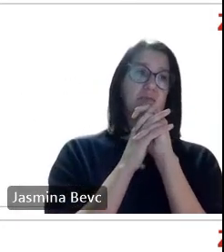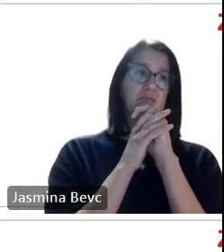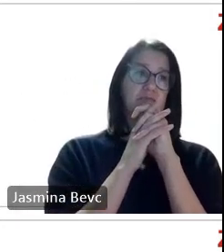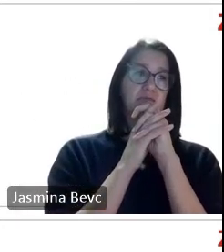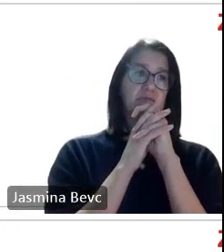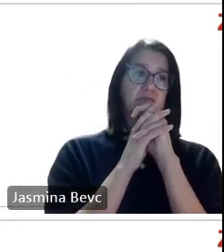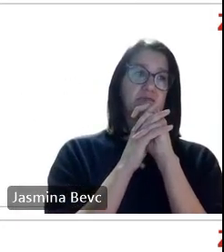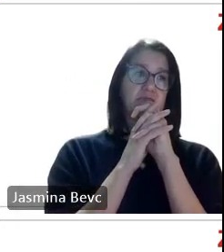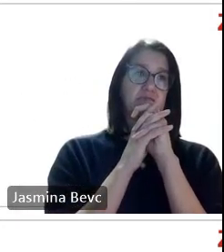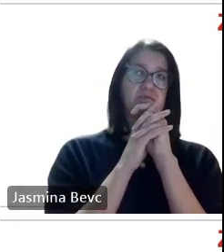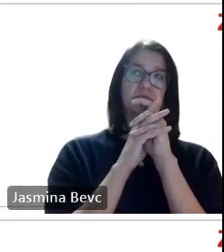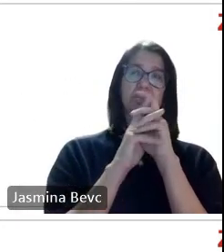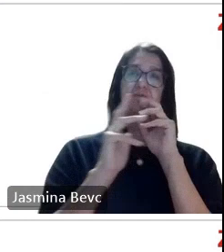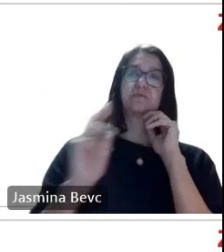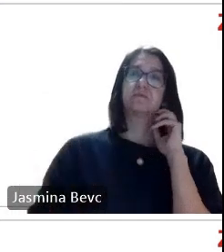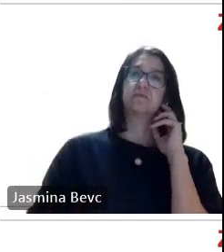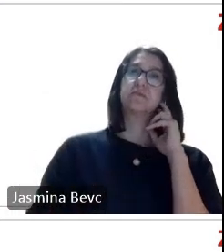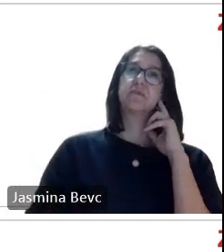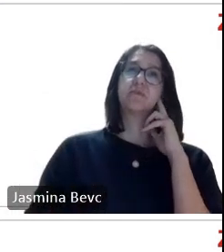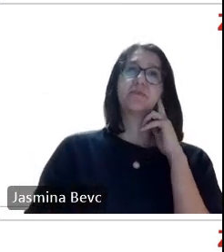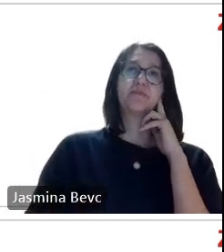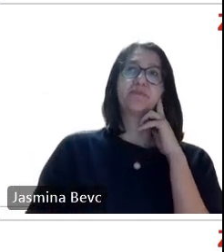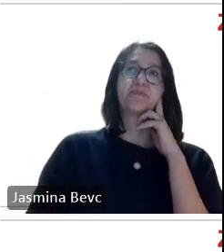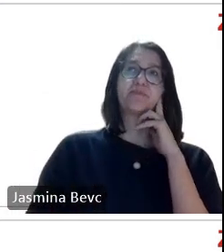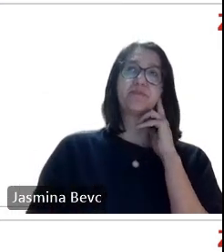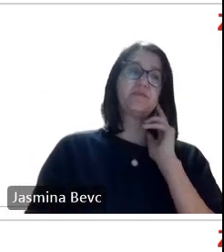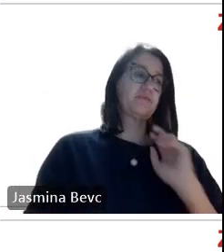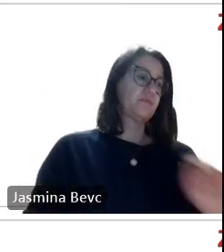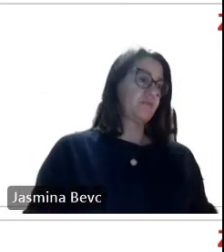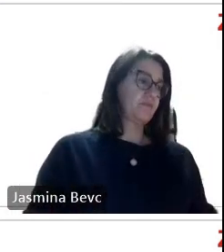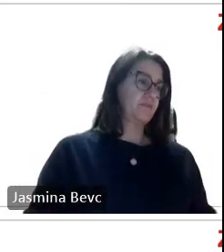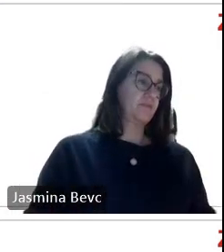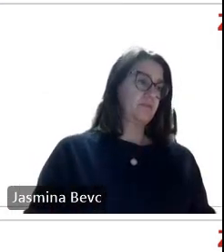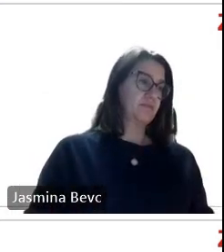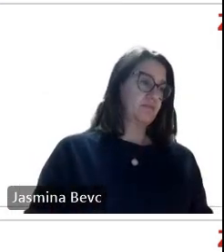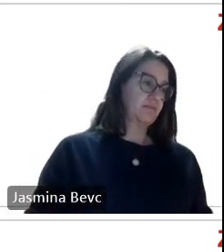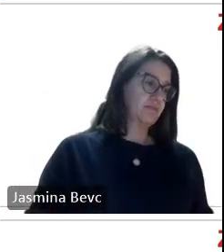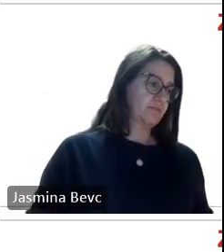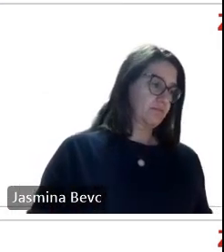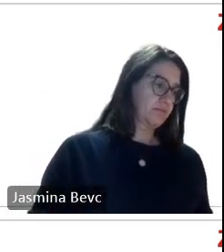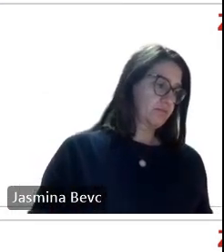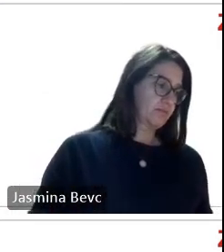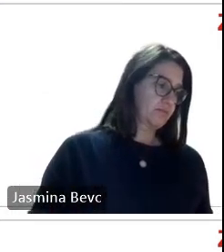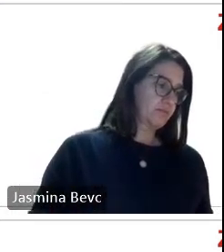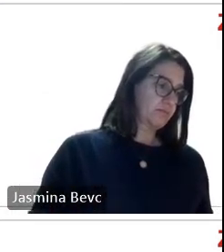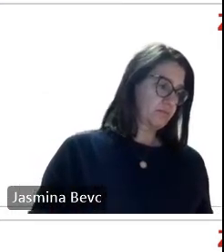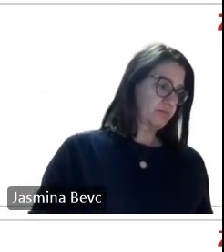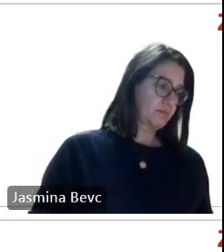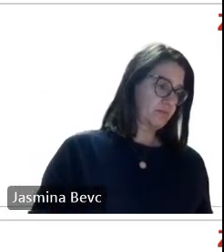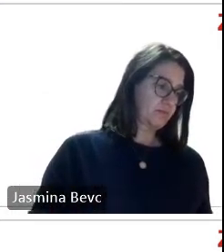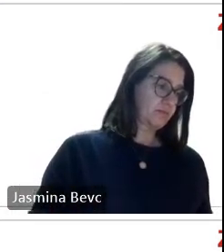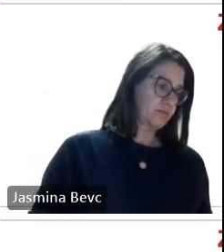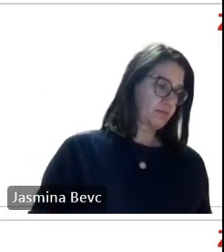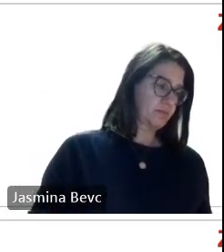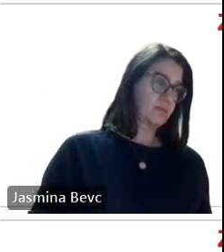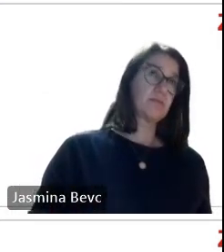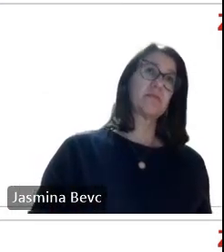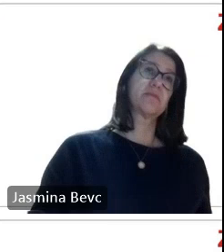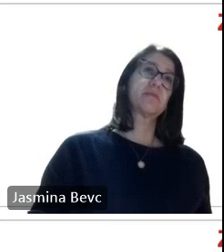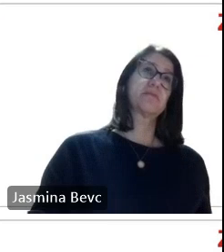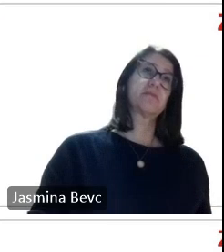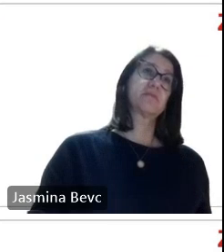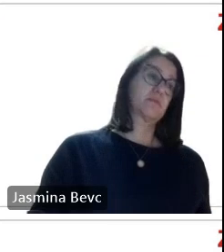ogrevanje prostorov ali pa segrevanje sanitarne vode, jemlje iz okolja. Ker gre za obnovljiv